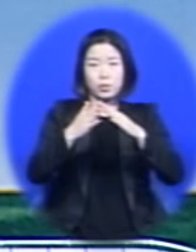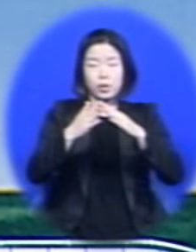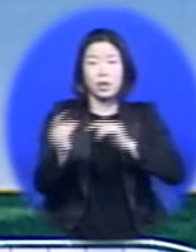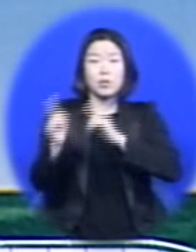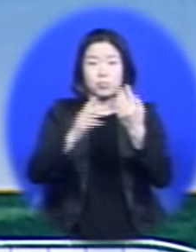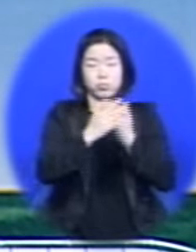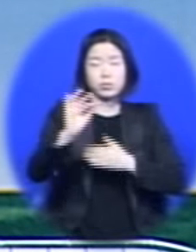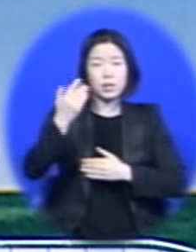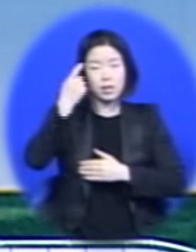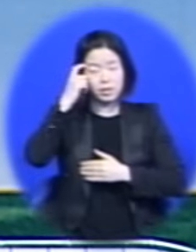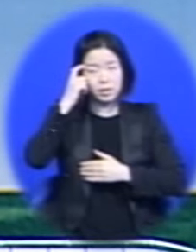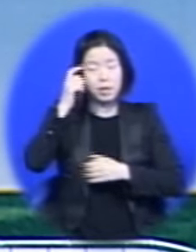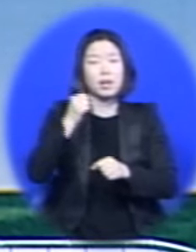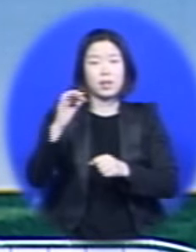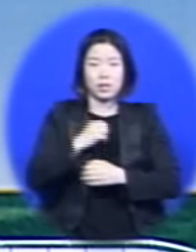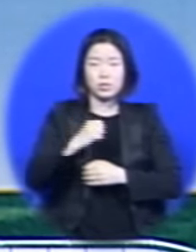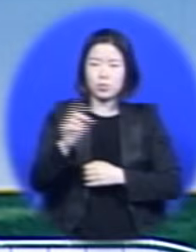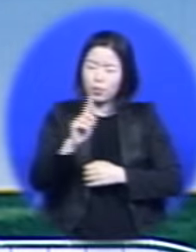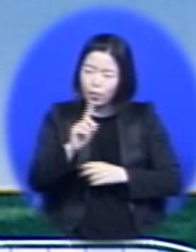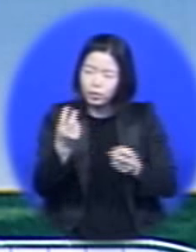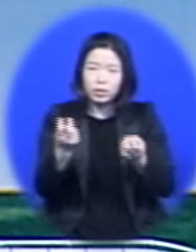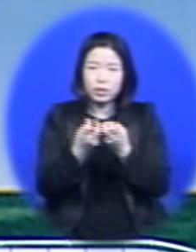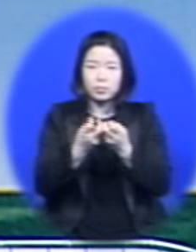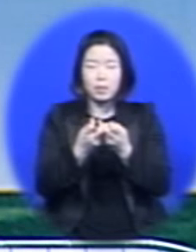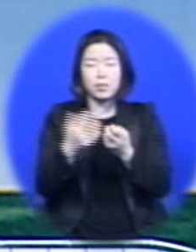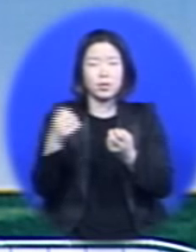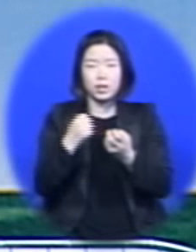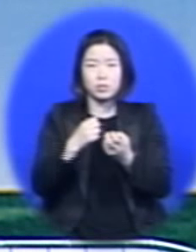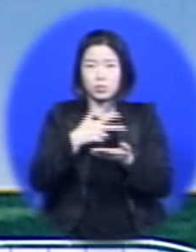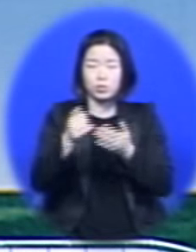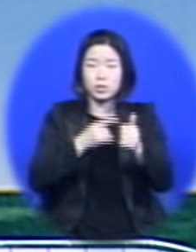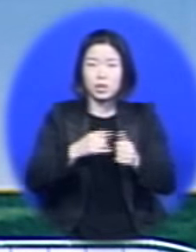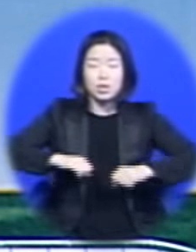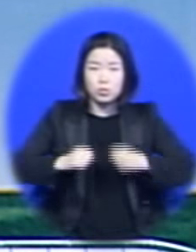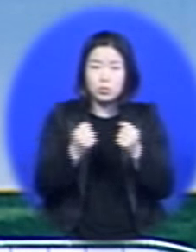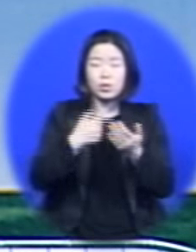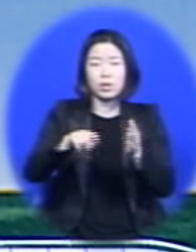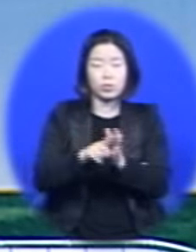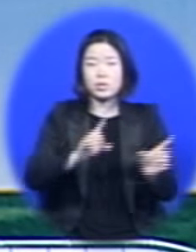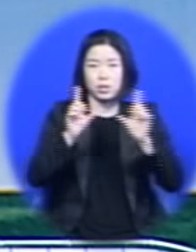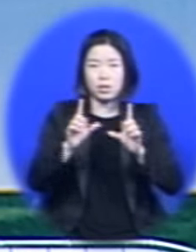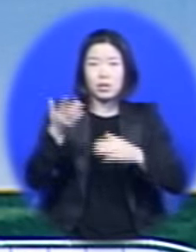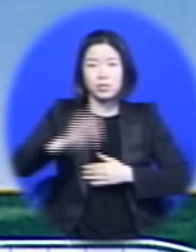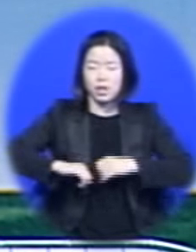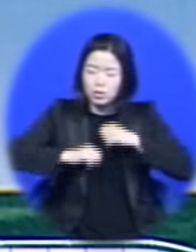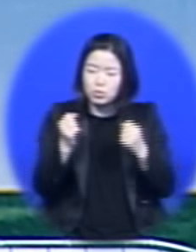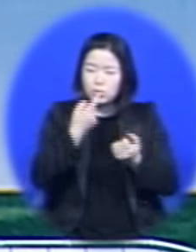그때부터 어떻든지 주님께 순종하려고 애를 썼는데 주님께 순종하는 게 그렇게 쉬운 일이 아니더라.